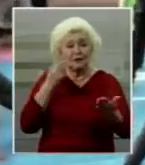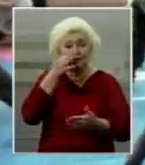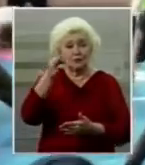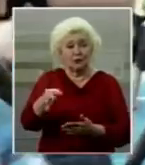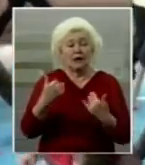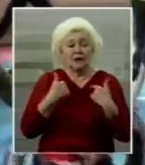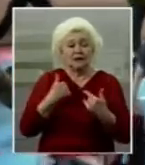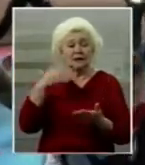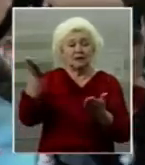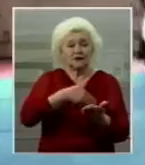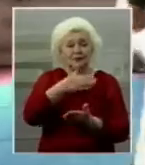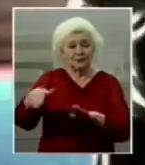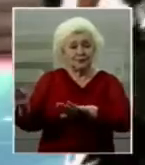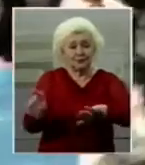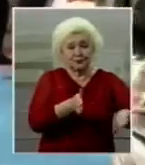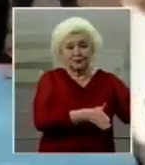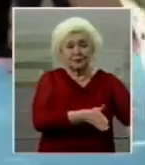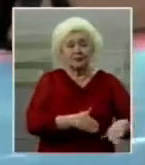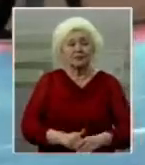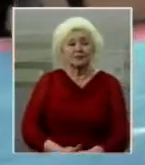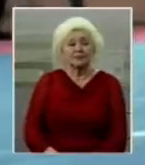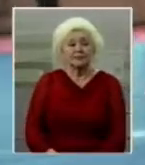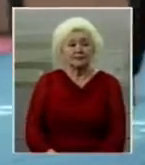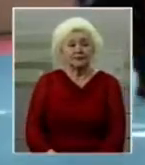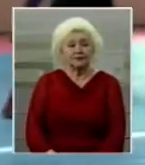Я був дискваліфікований.